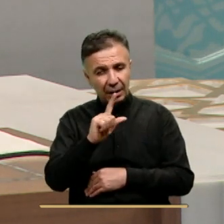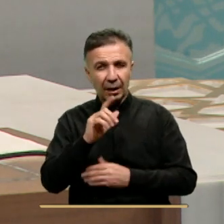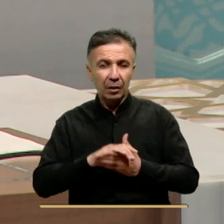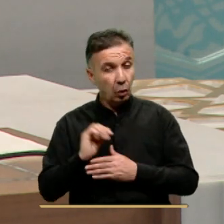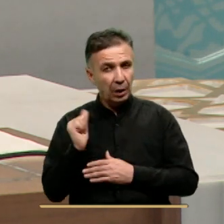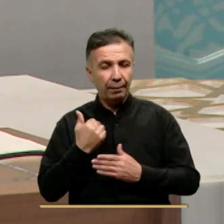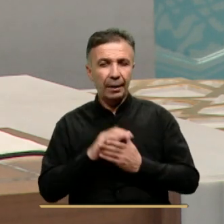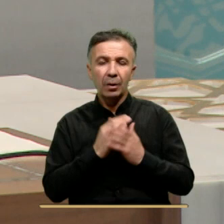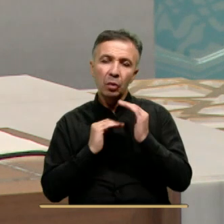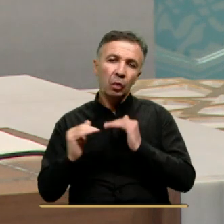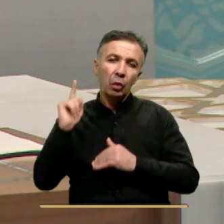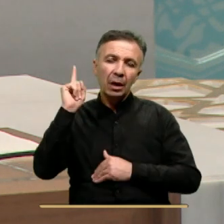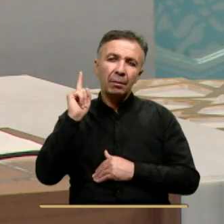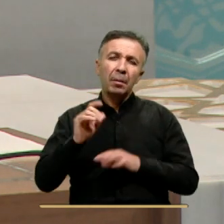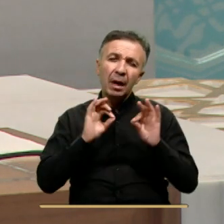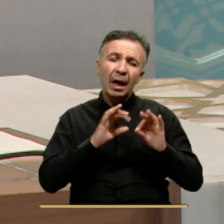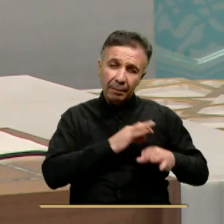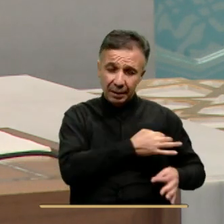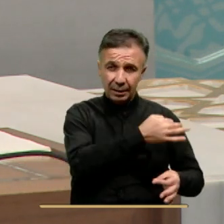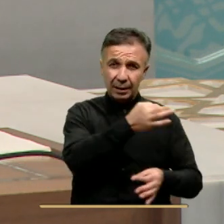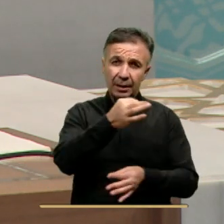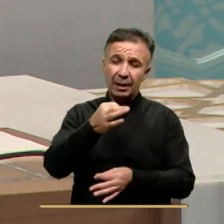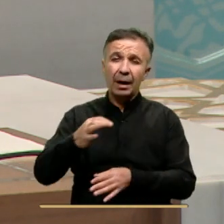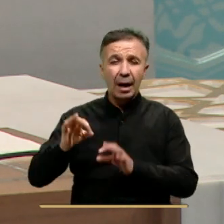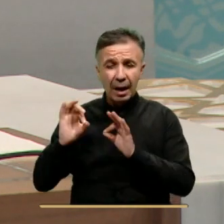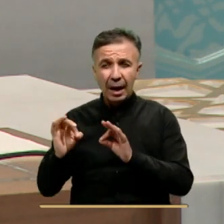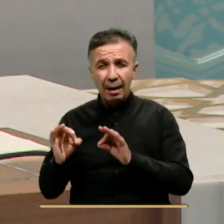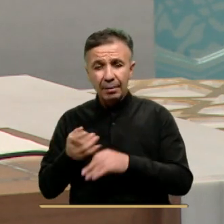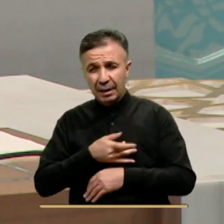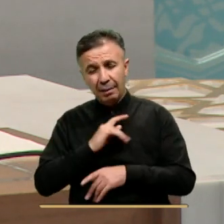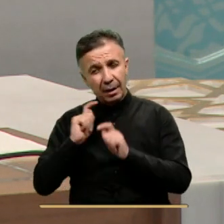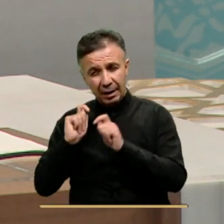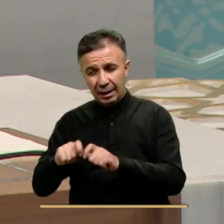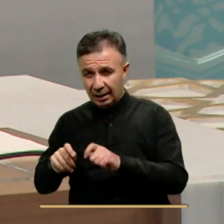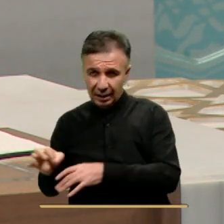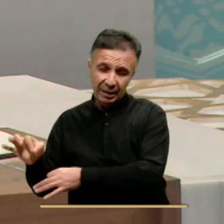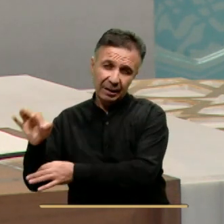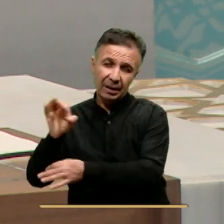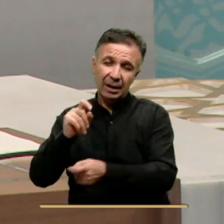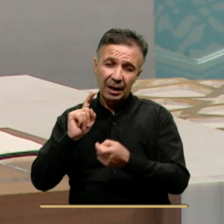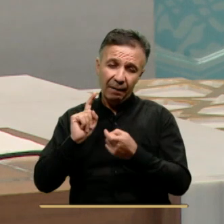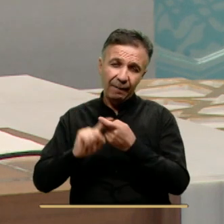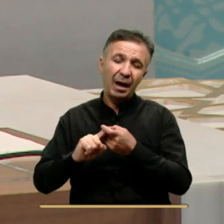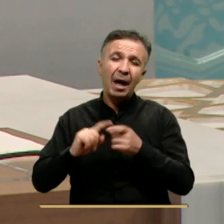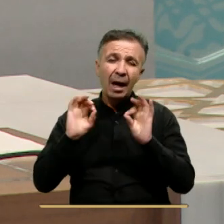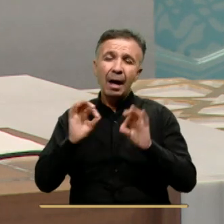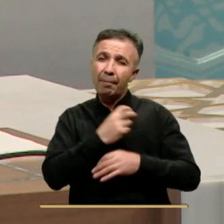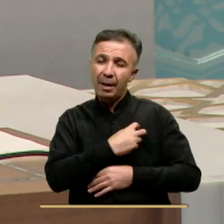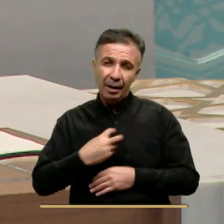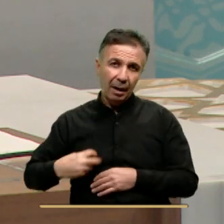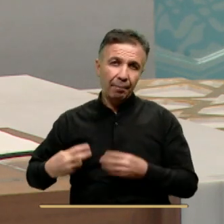Yüce Rabbimiz hem insanlara hem iman edenlere ve hem de peygamberlere